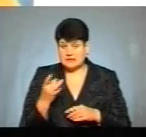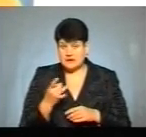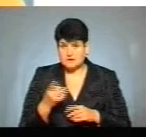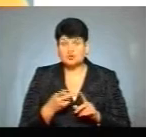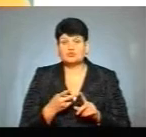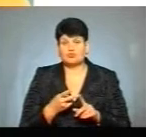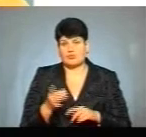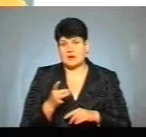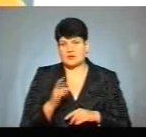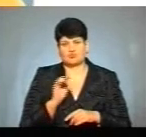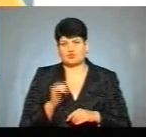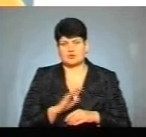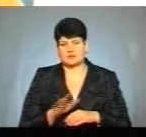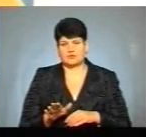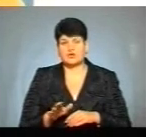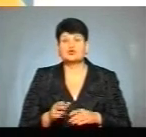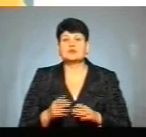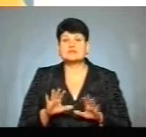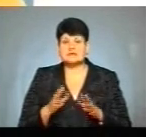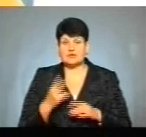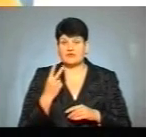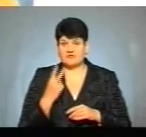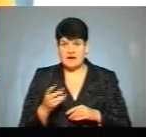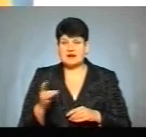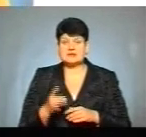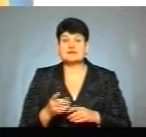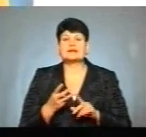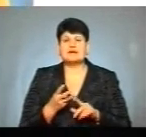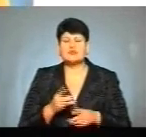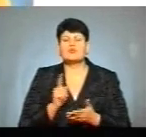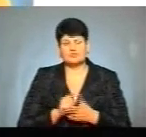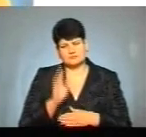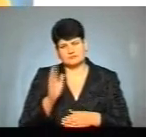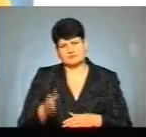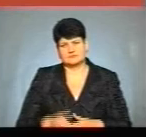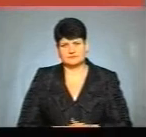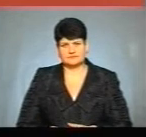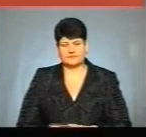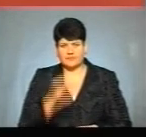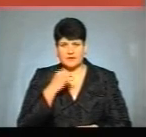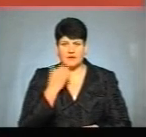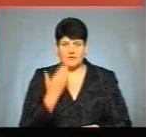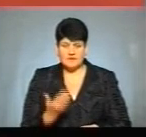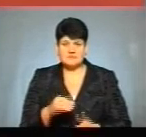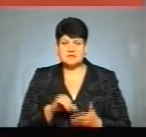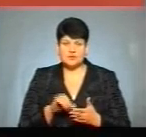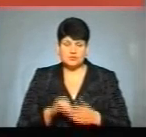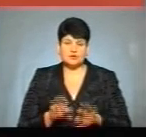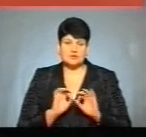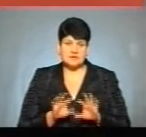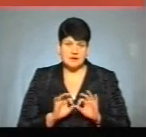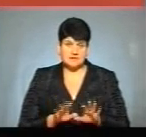другого разу може не статись. Якщо це сталося 2 рази, то третій обов'язково станеться. Дуже дякую вам за участь в ефірі та